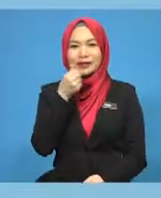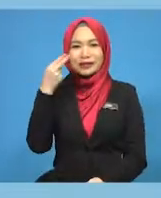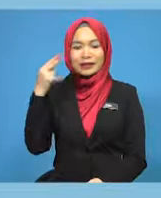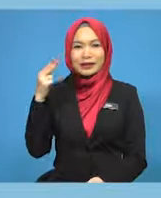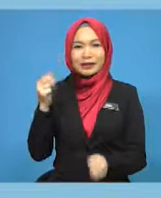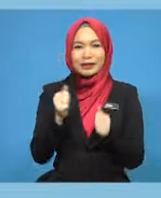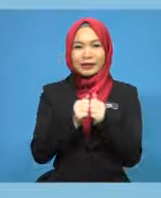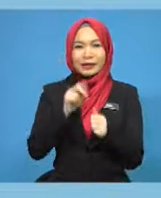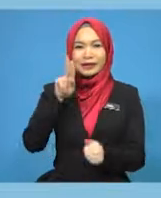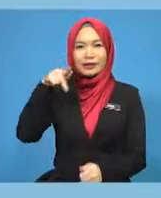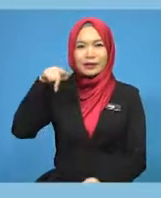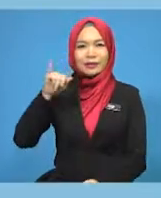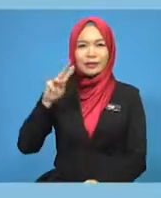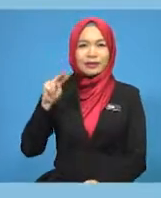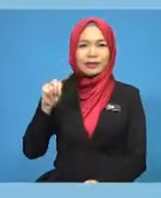Ipin dan Upin.